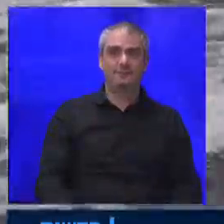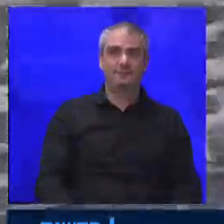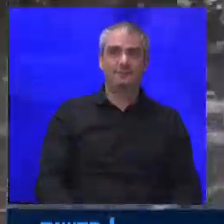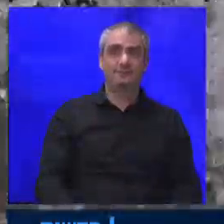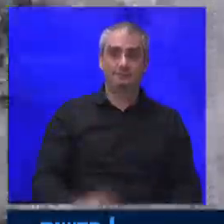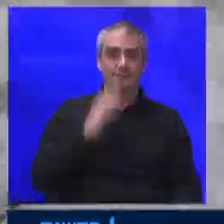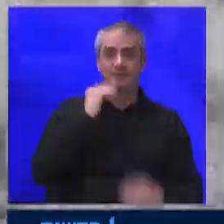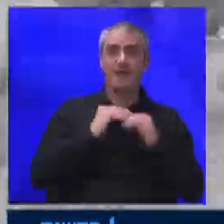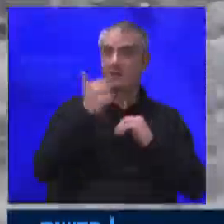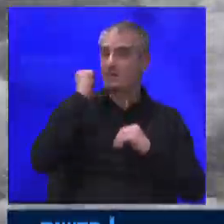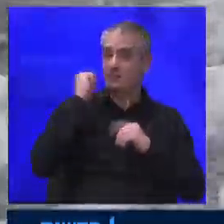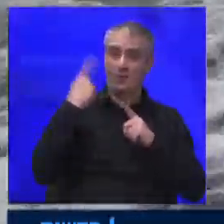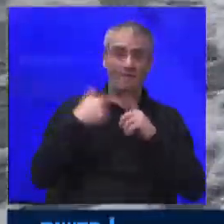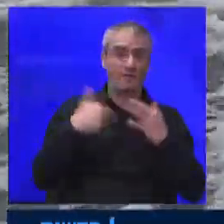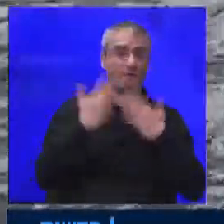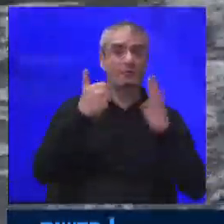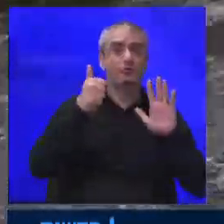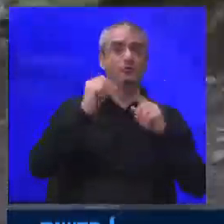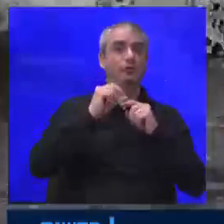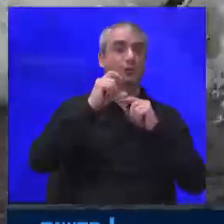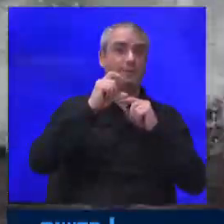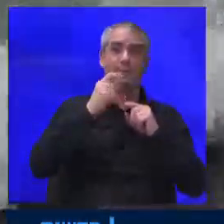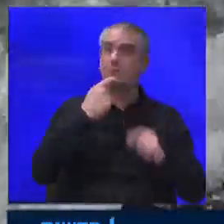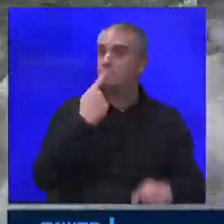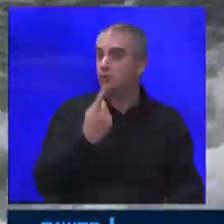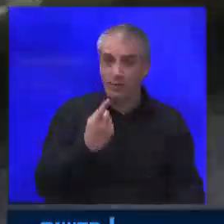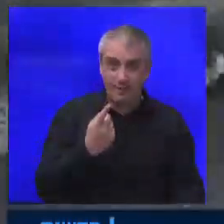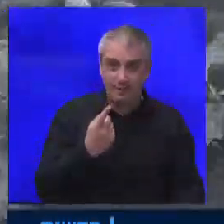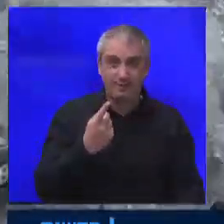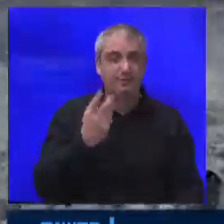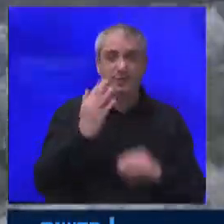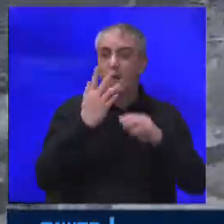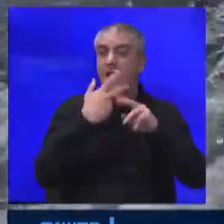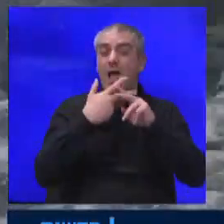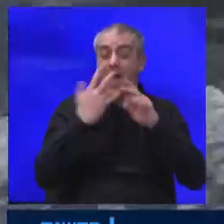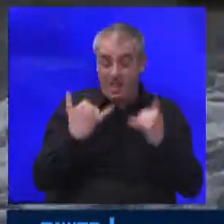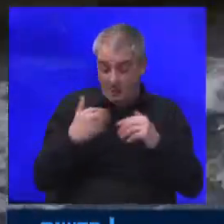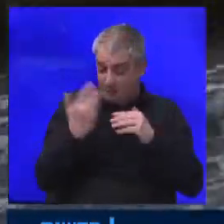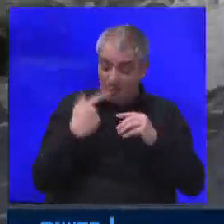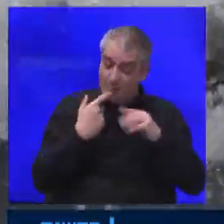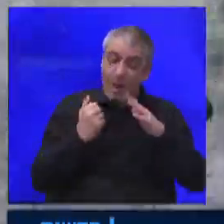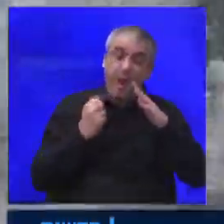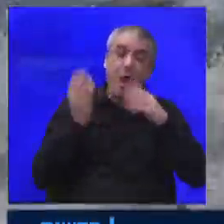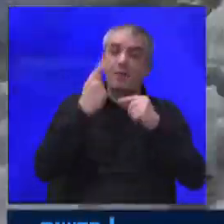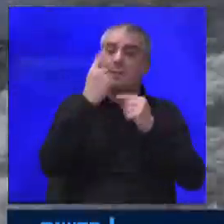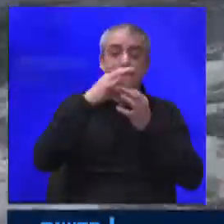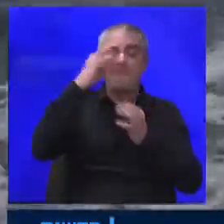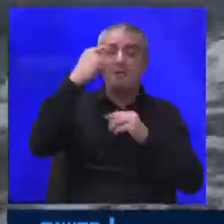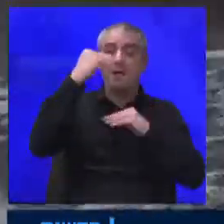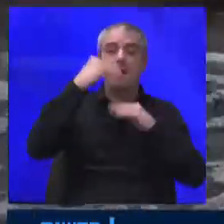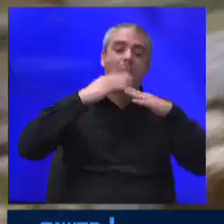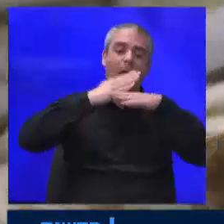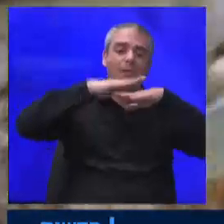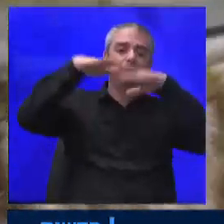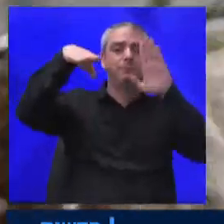הכנרת עלתה מאתמול ועד הבוקר בשישה סנטימטרים, מה שאומר שהיא רחוקה נכון להבוקר מטר אחד בלבד מהקו